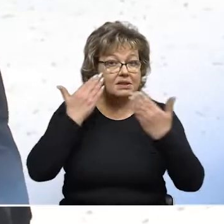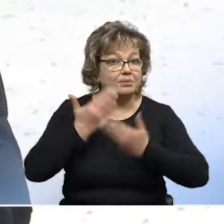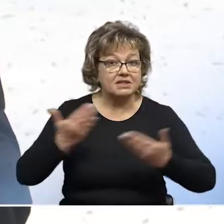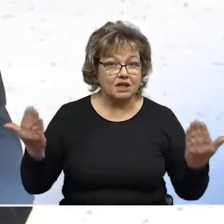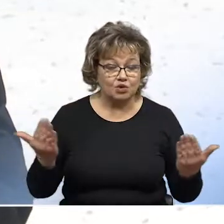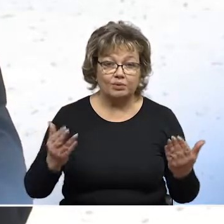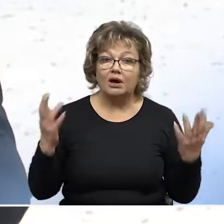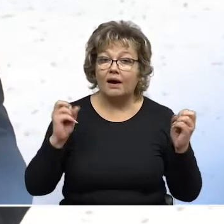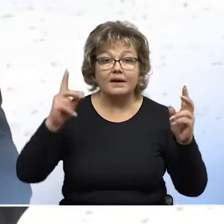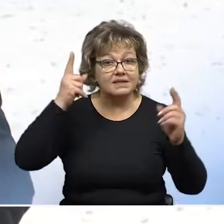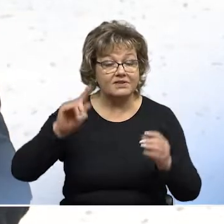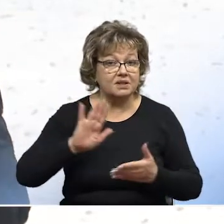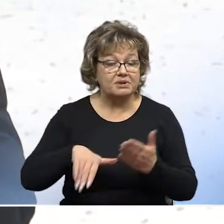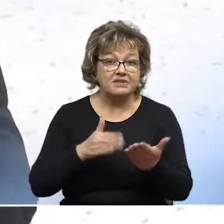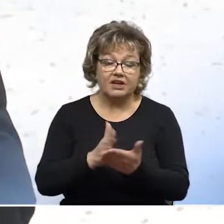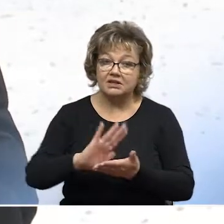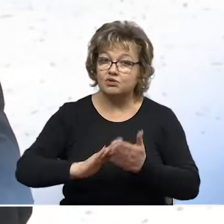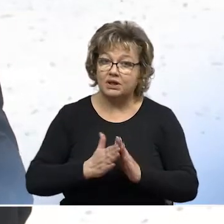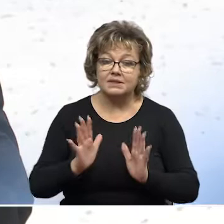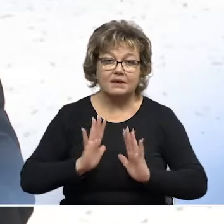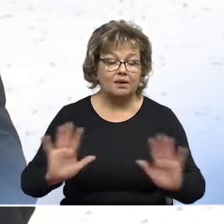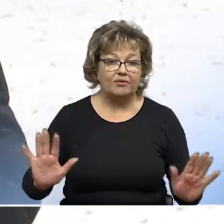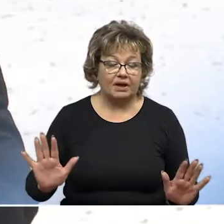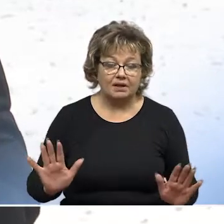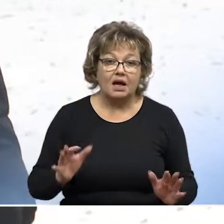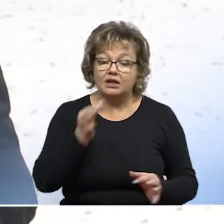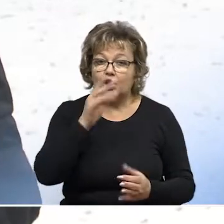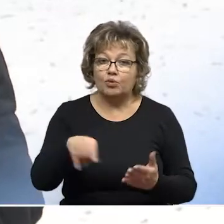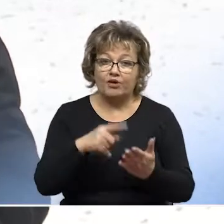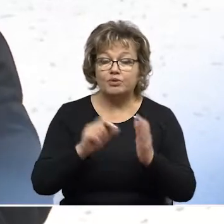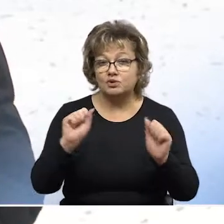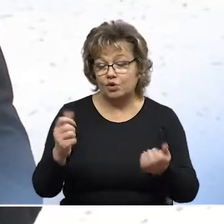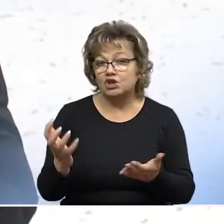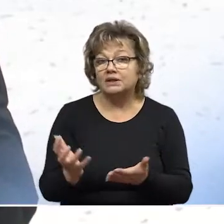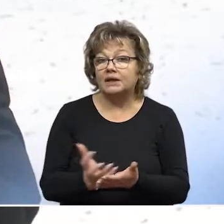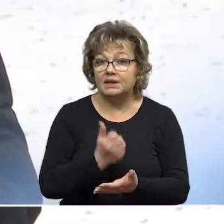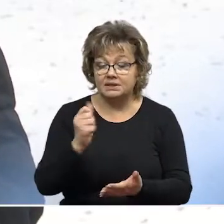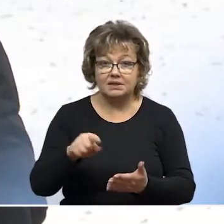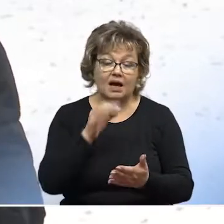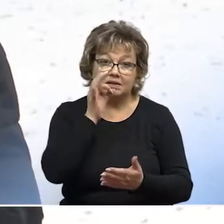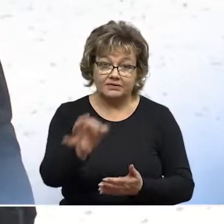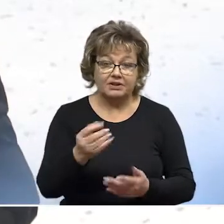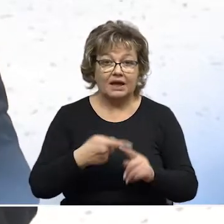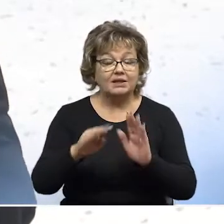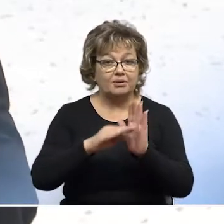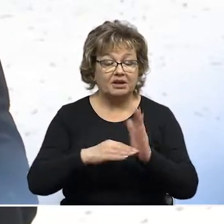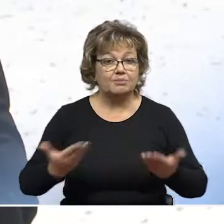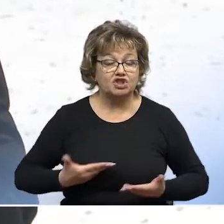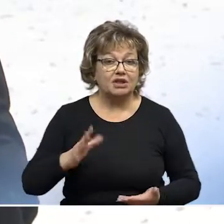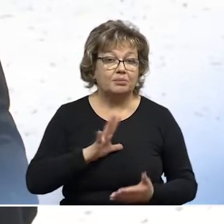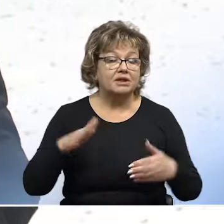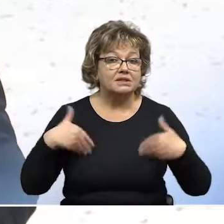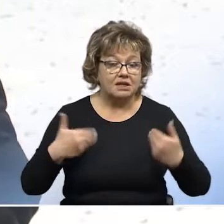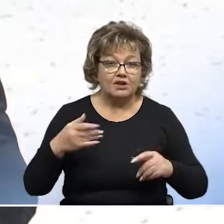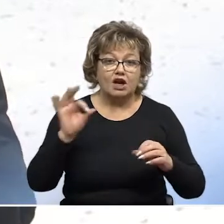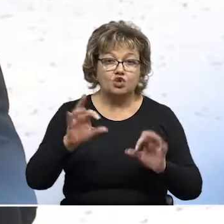Жизнь – штука непредсказуемая, но, как известно, безвыходных ситуаций не бывает. И на любой вопрос можно найти ответ. Здравствуйте, это программа